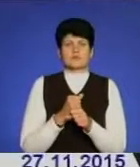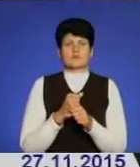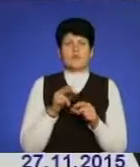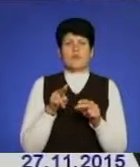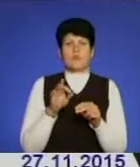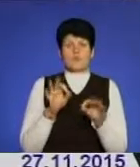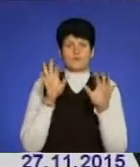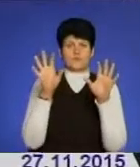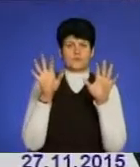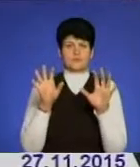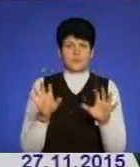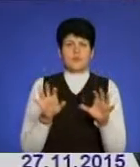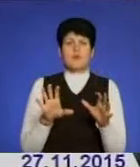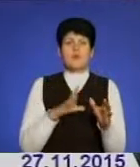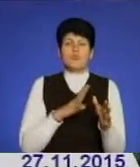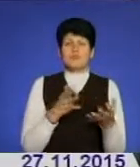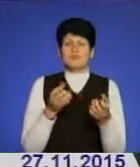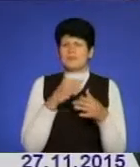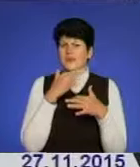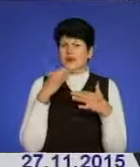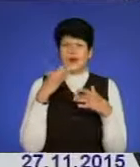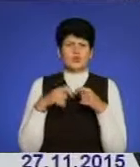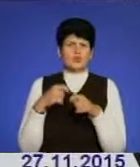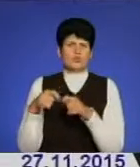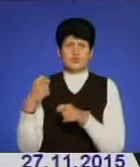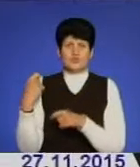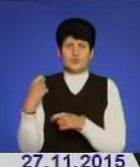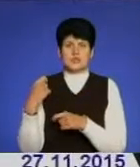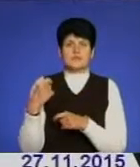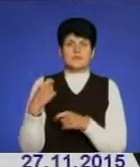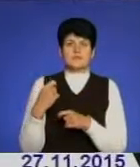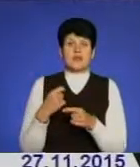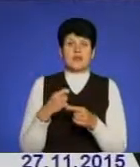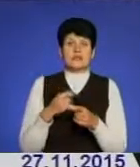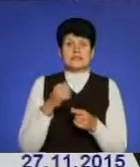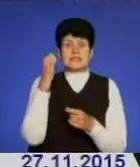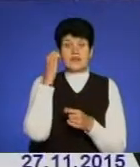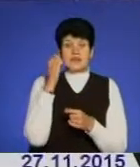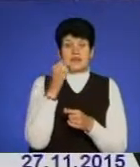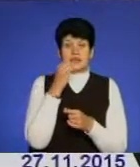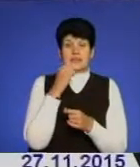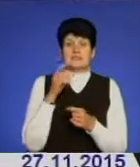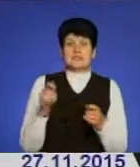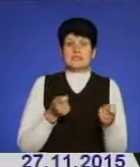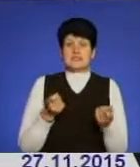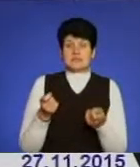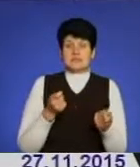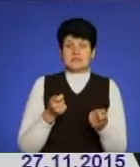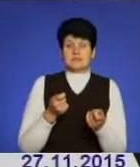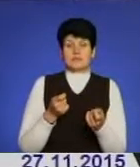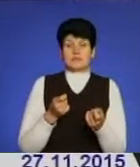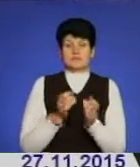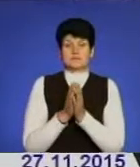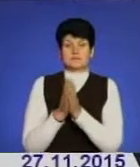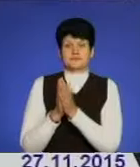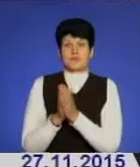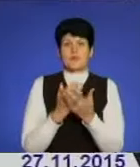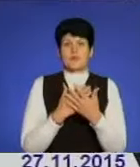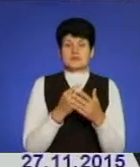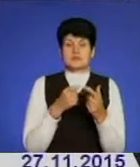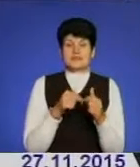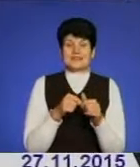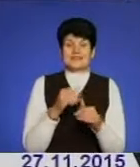були прийняті цілий ряд порушень процедурних. І ви знаєте, власне, завдяки адміністративним позовам громадських організацій інвалідів,